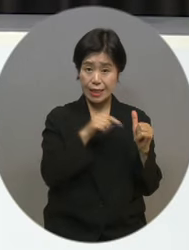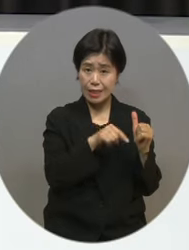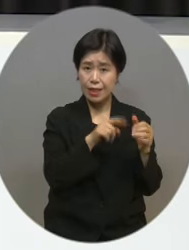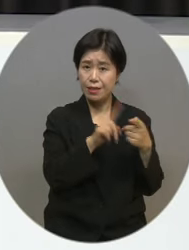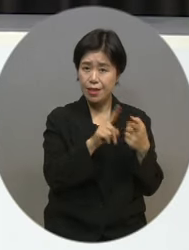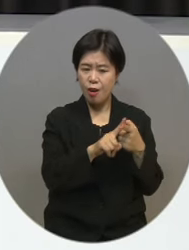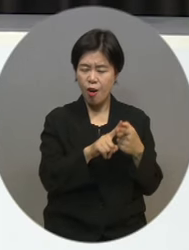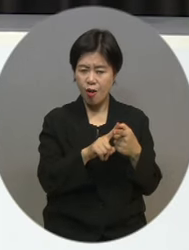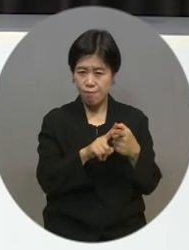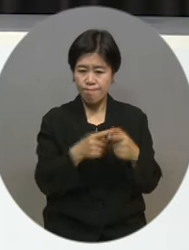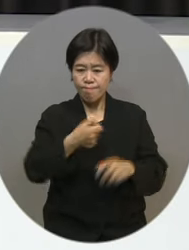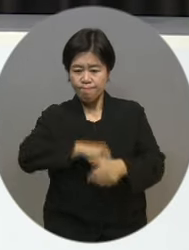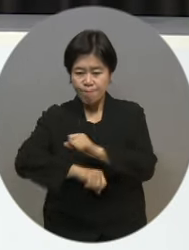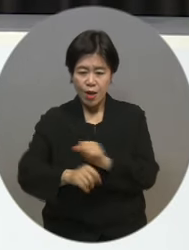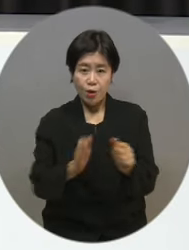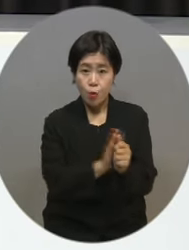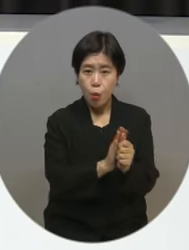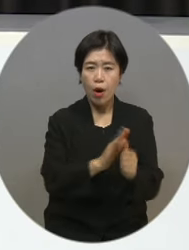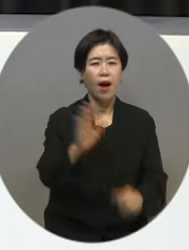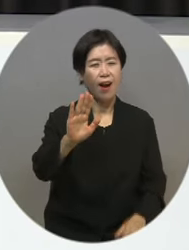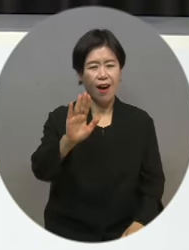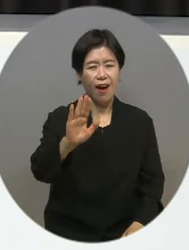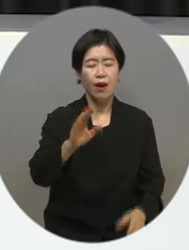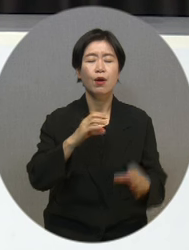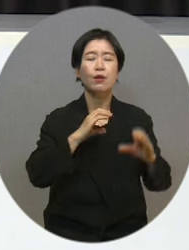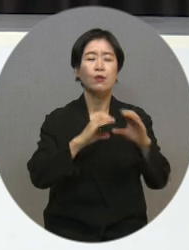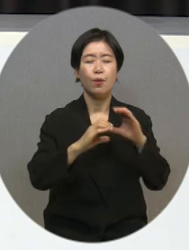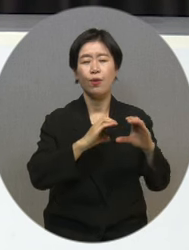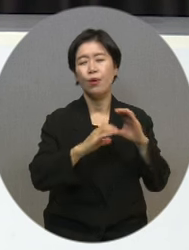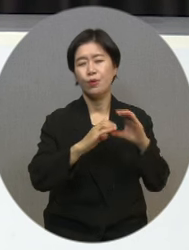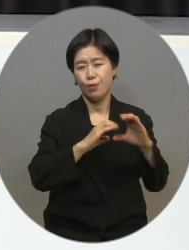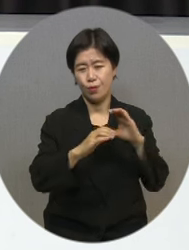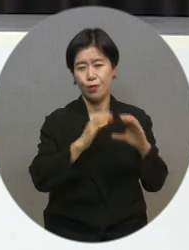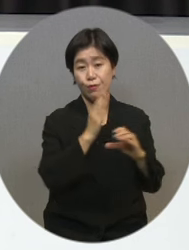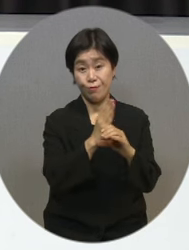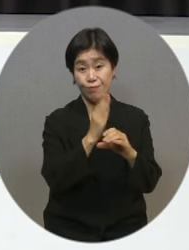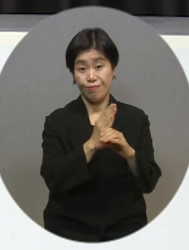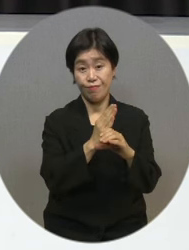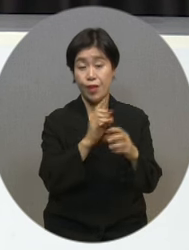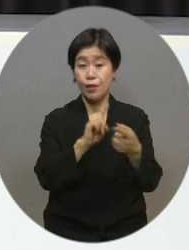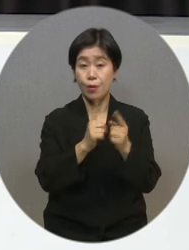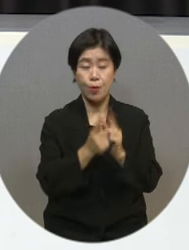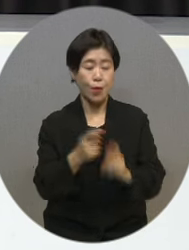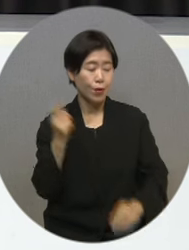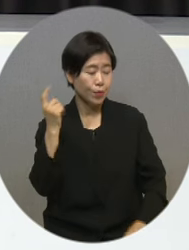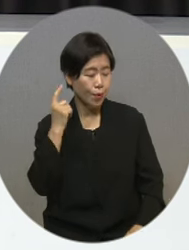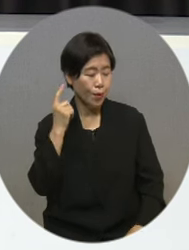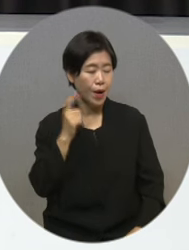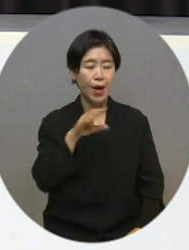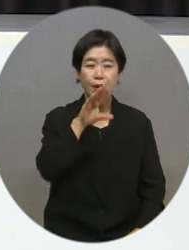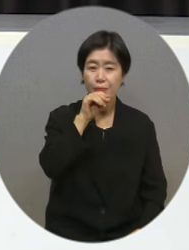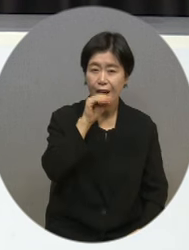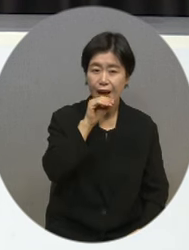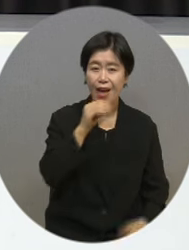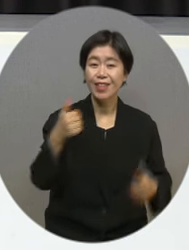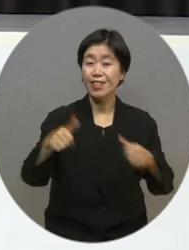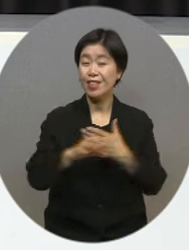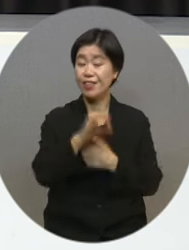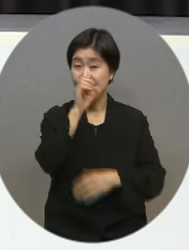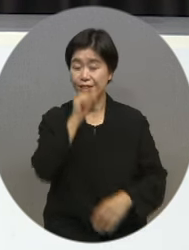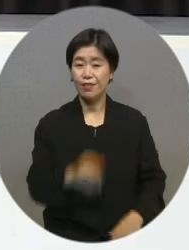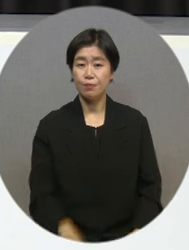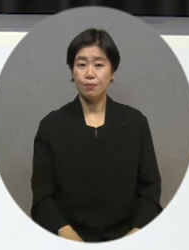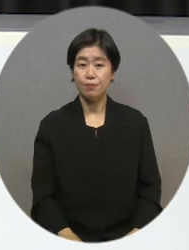일방적으로 도와주겠다고 하시기보다 소통하면서 서로 소리로 만지고 하면서 인사해 주시면